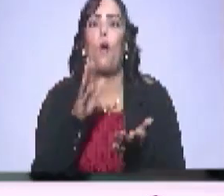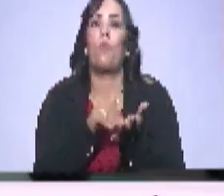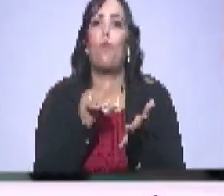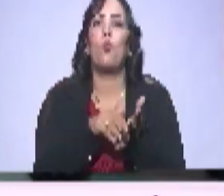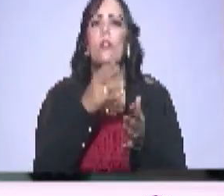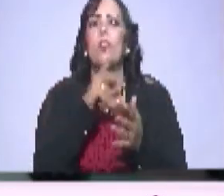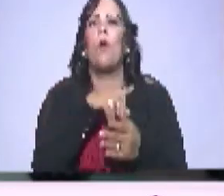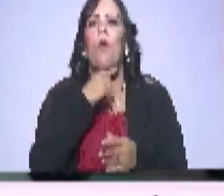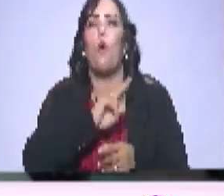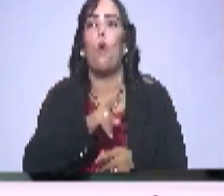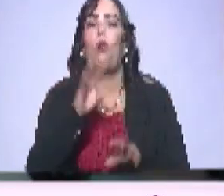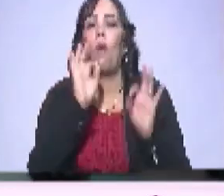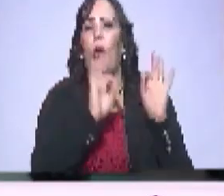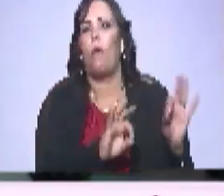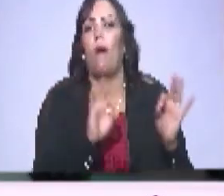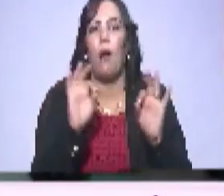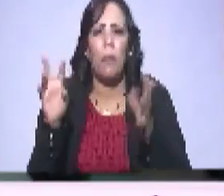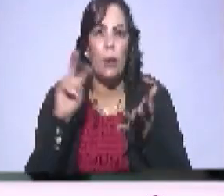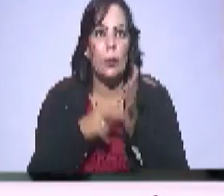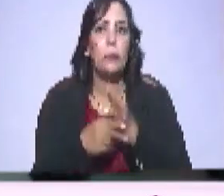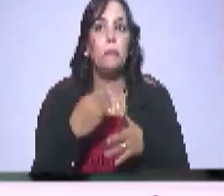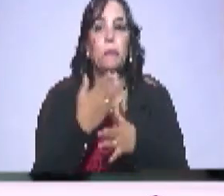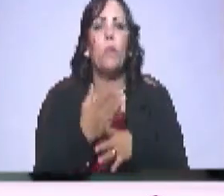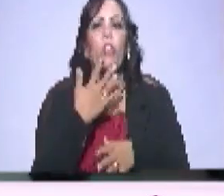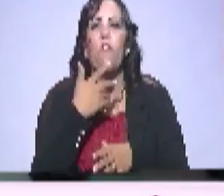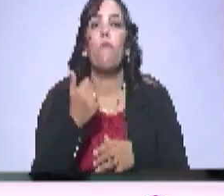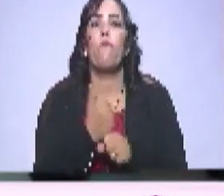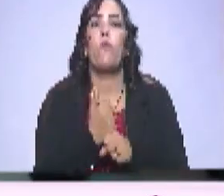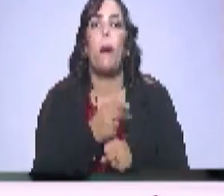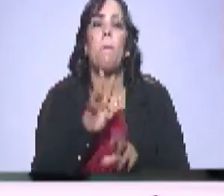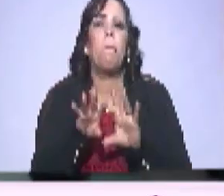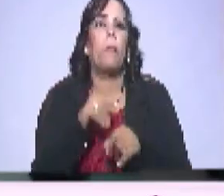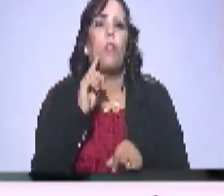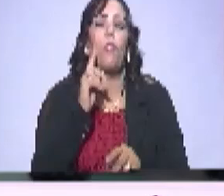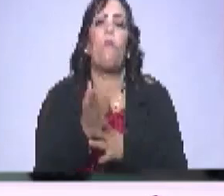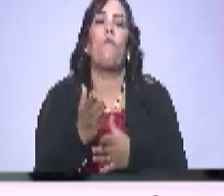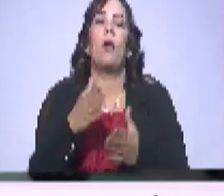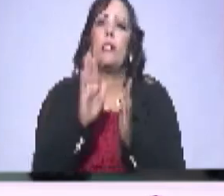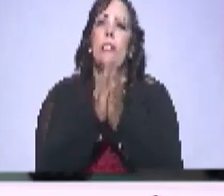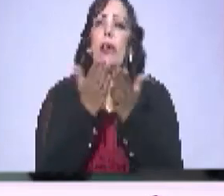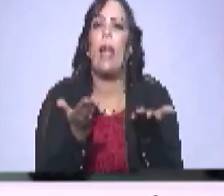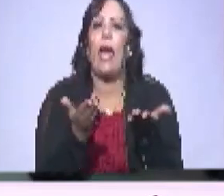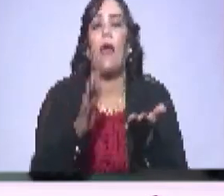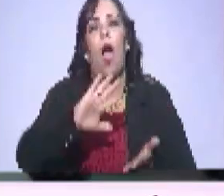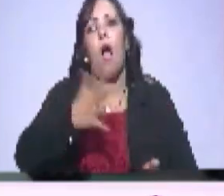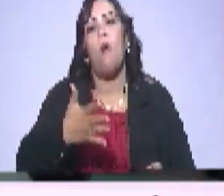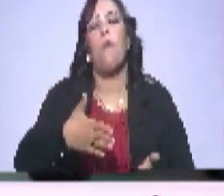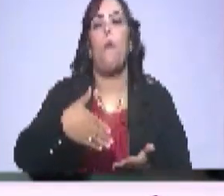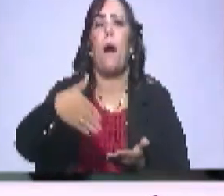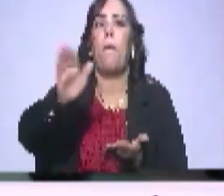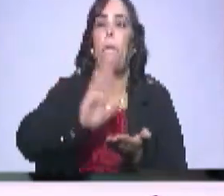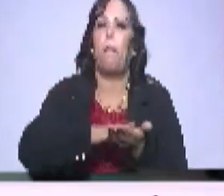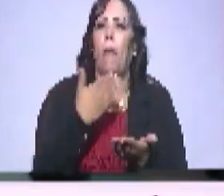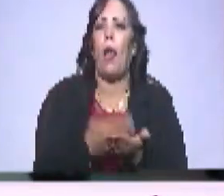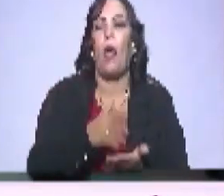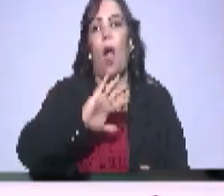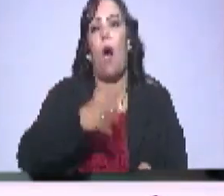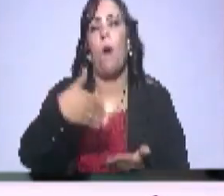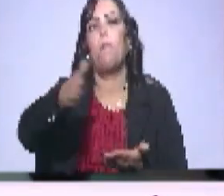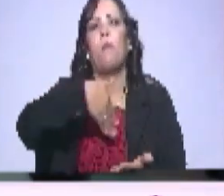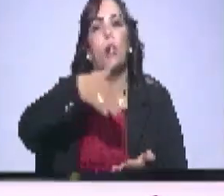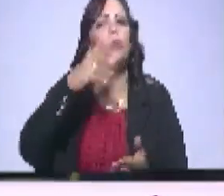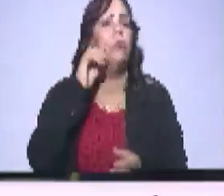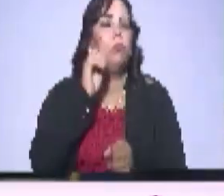بنفس الخلطه بتاعت الصينيه، وقال لنا ان احنا ممكن نستخدمه باي طريقه زي السنجاري مقلي زي ما يعجبك. زي ما